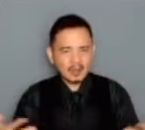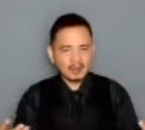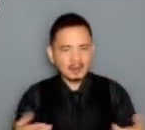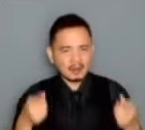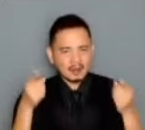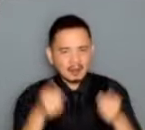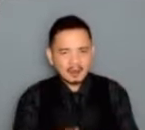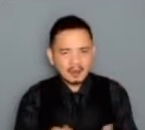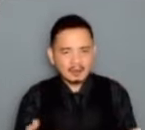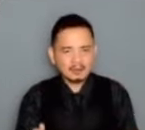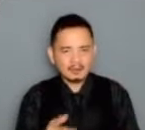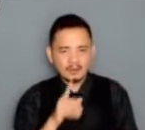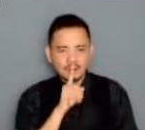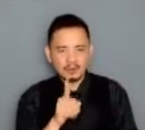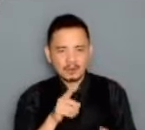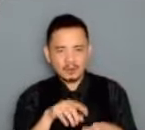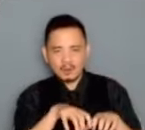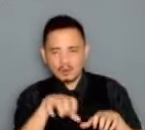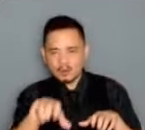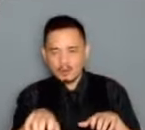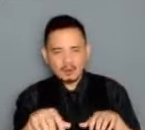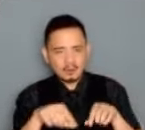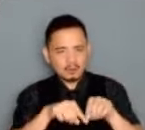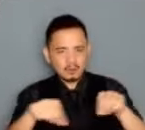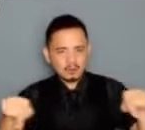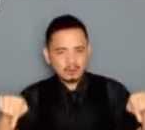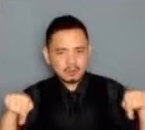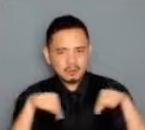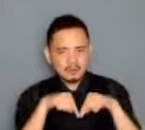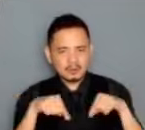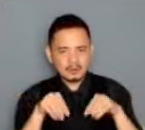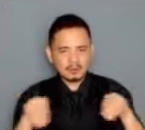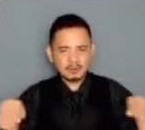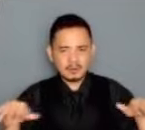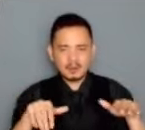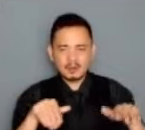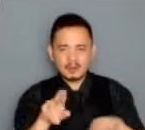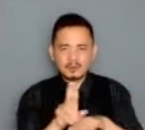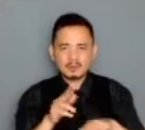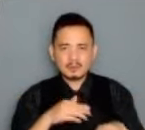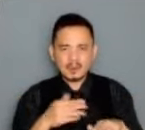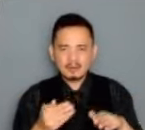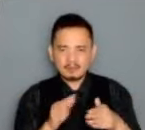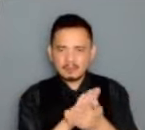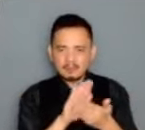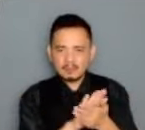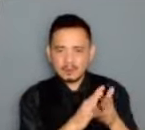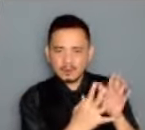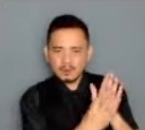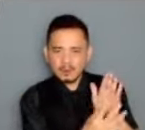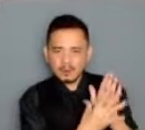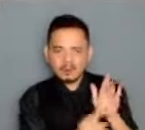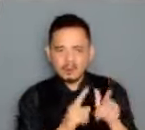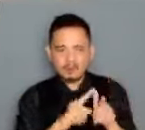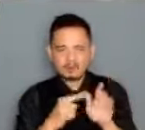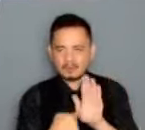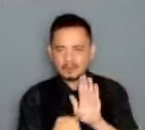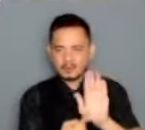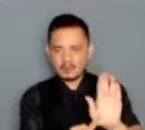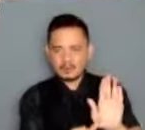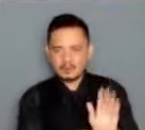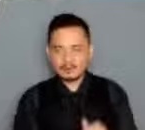na binibenta po. Kaya lahat ng mga titulo, photocopy, kailangan sa buyer provided. Tumangging